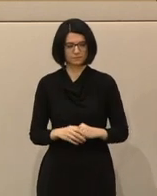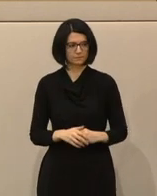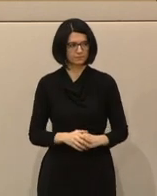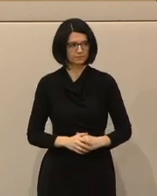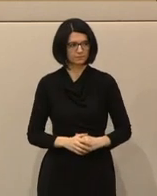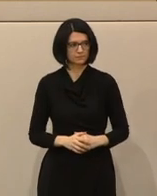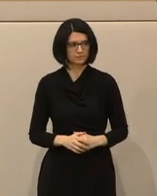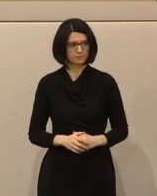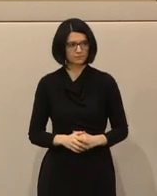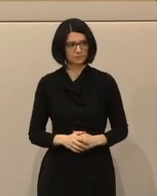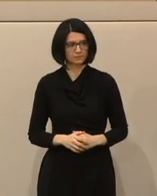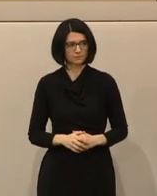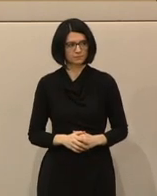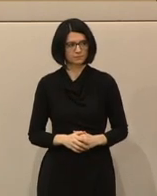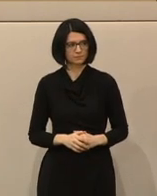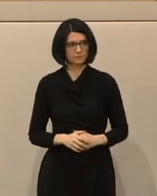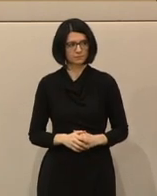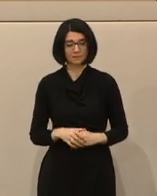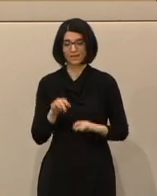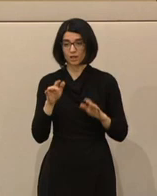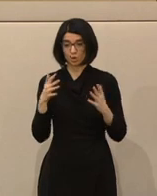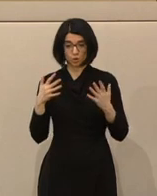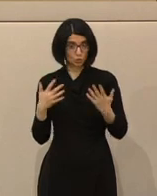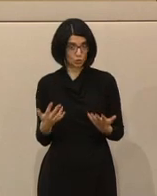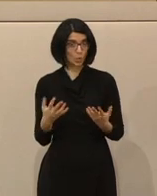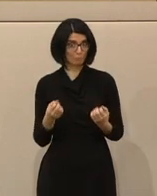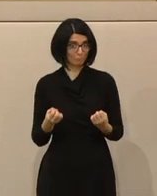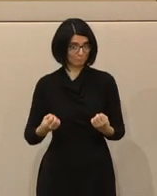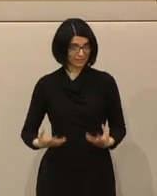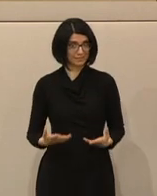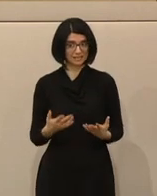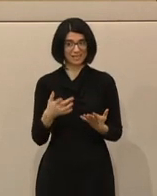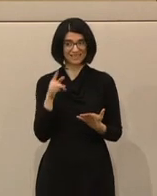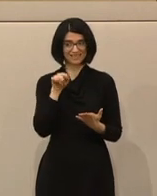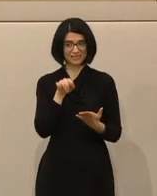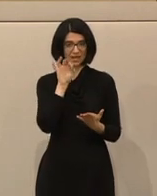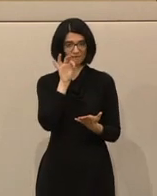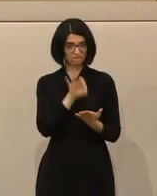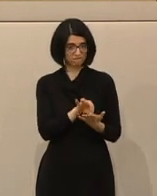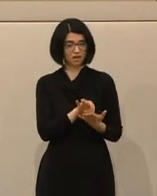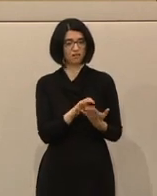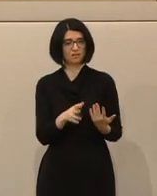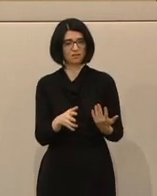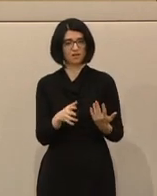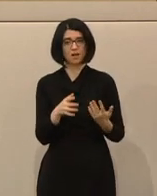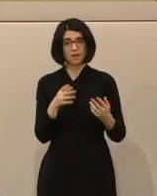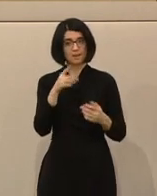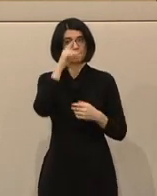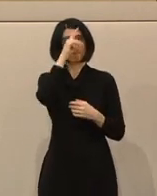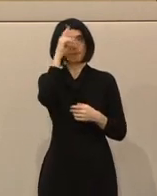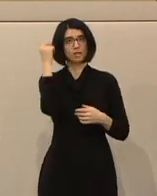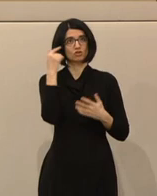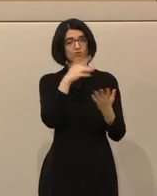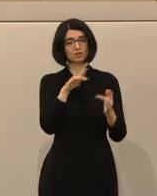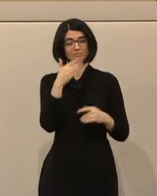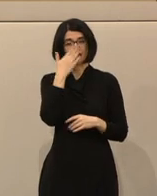unterrichtet. Das ist ein Faktum. Ein Faktum, dass Menschen, die